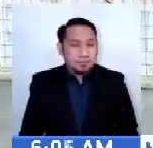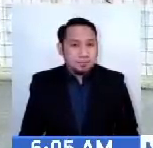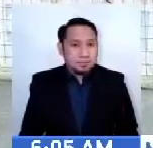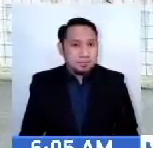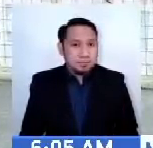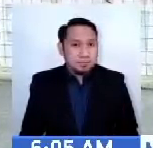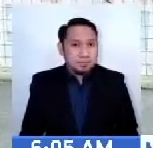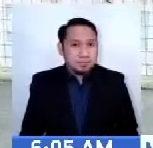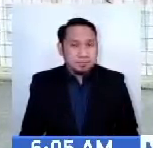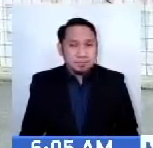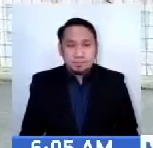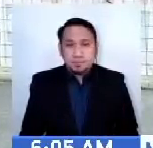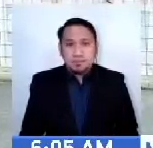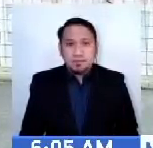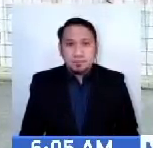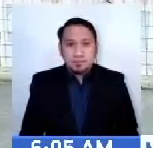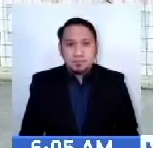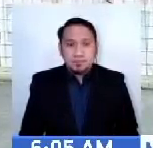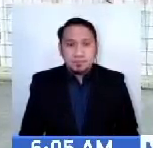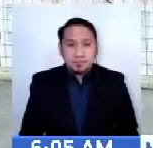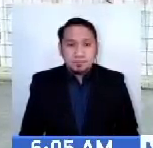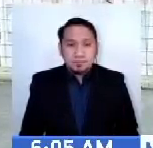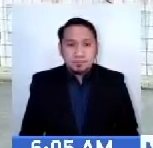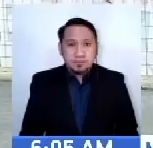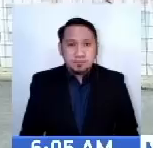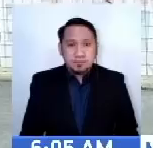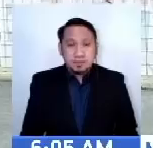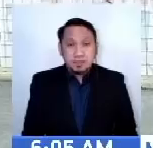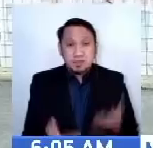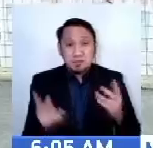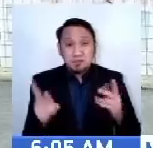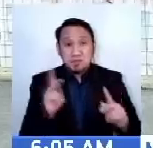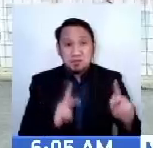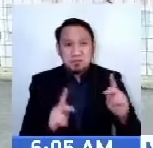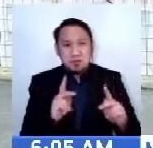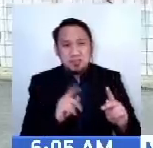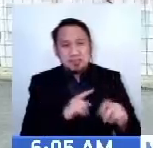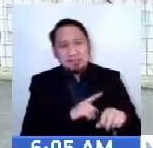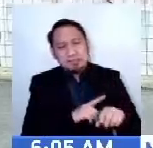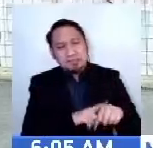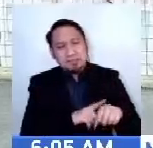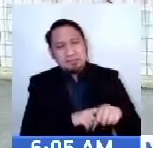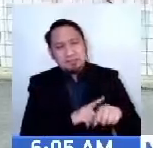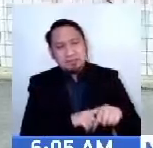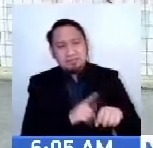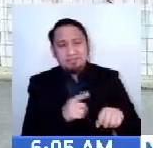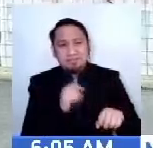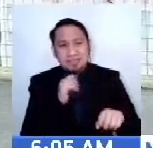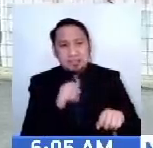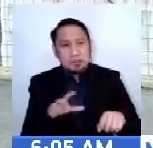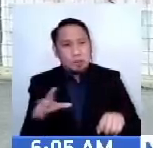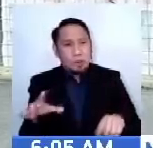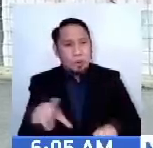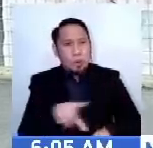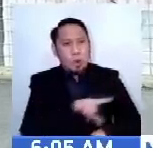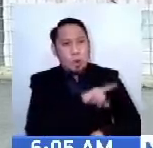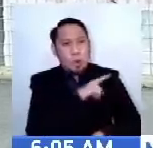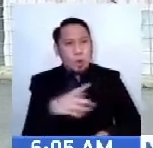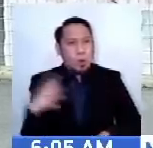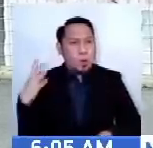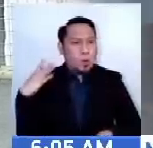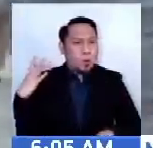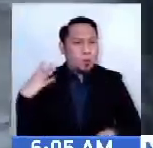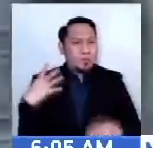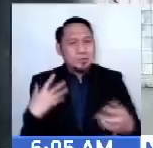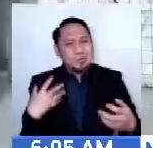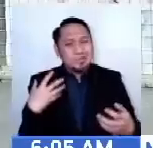Maris, nag-adjust na ng oras ng biyahe yung mga nakausap kong pasahero para daw hindi sila matagal na maghintay sa mga provincial bus terminal o